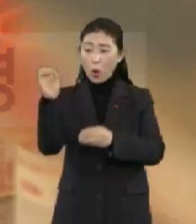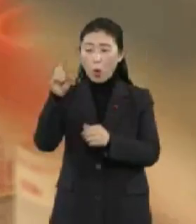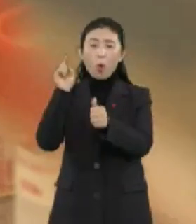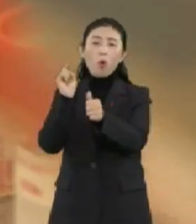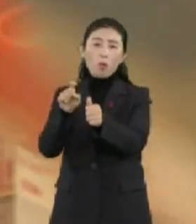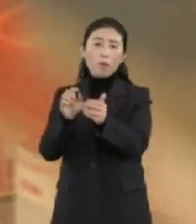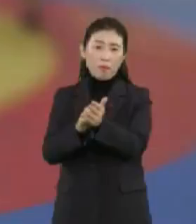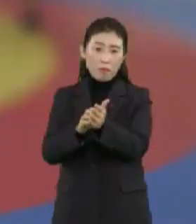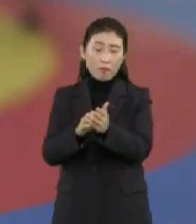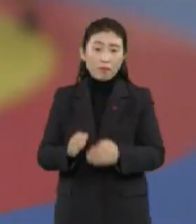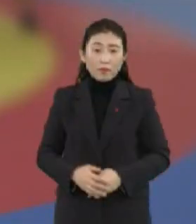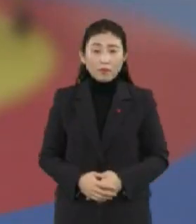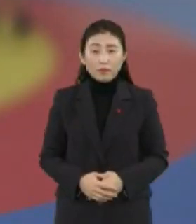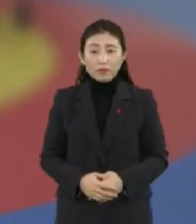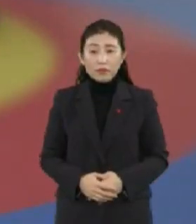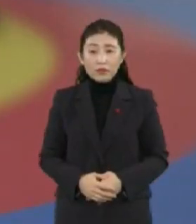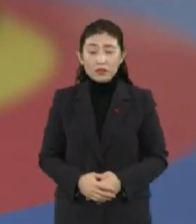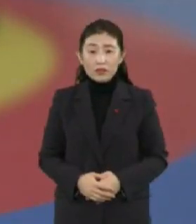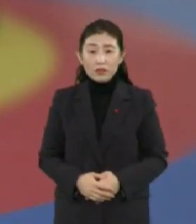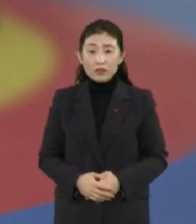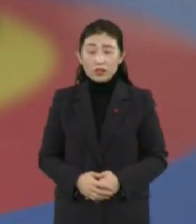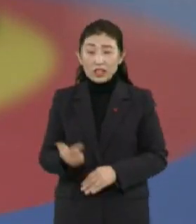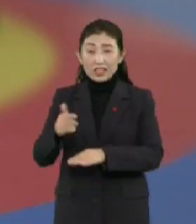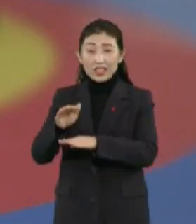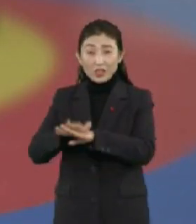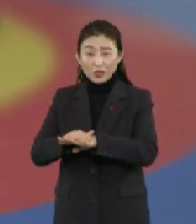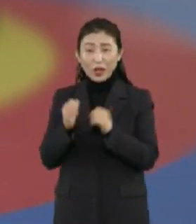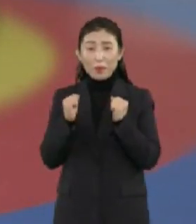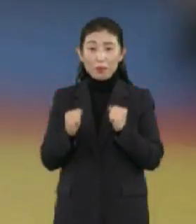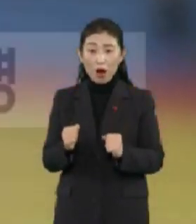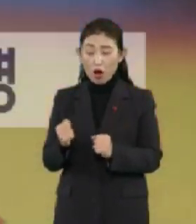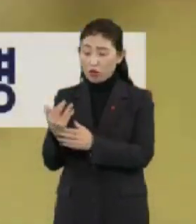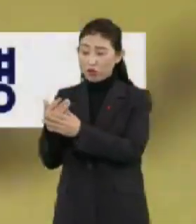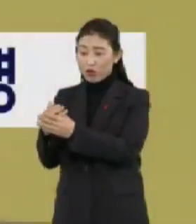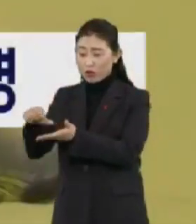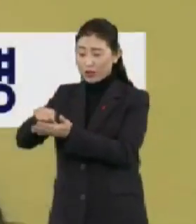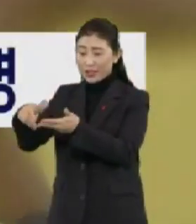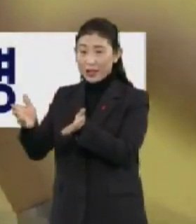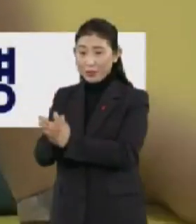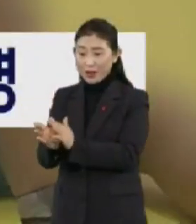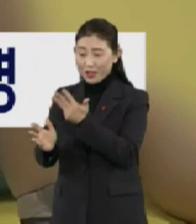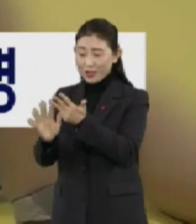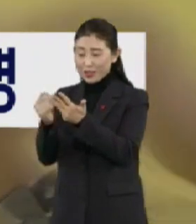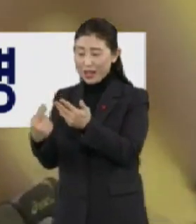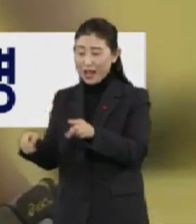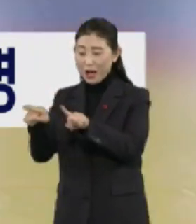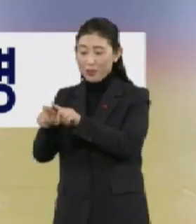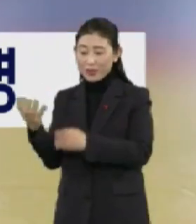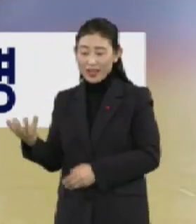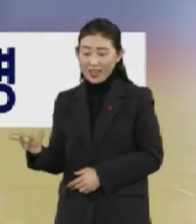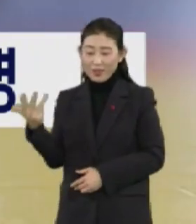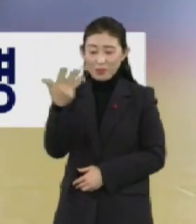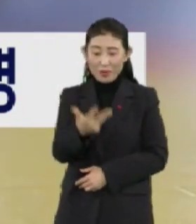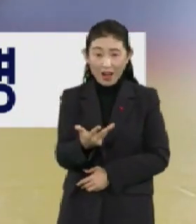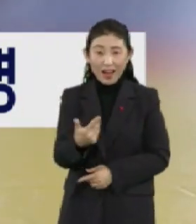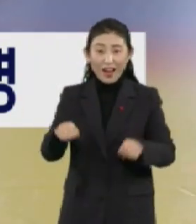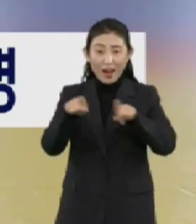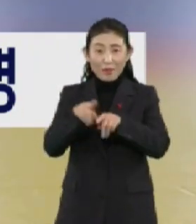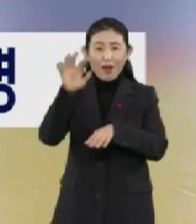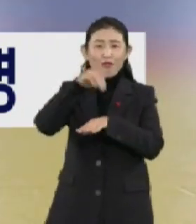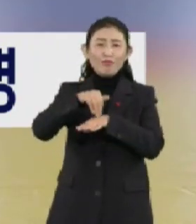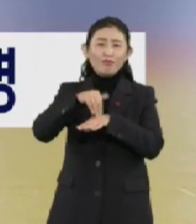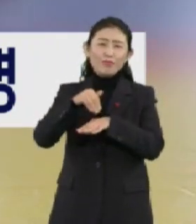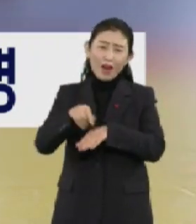오미크론으로 확인됐습니다. 문제는 이들이 대전에 머물며 유성구 레슬링부 8명과 유성 종합 스포츠센터에서